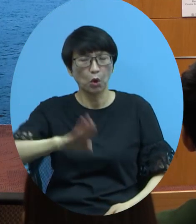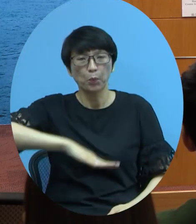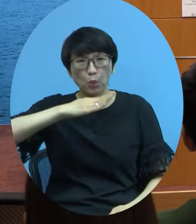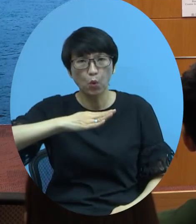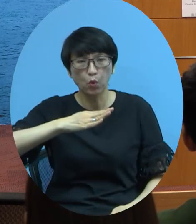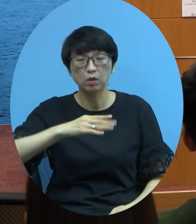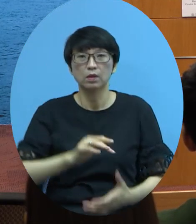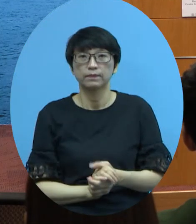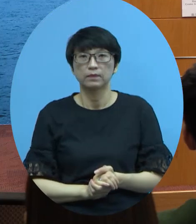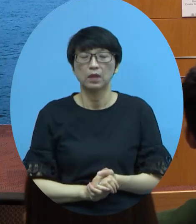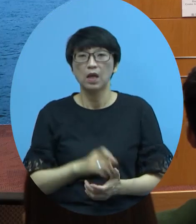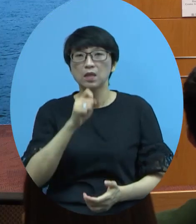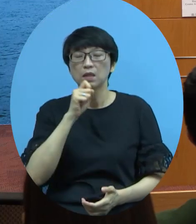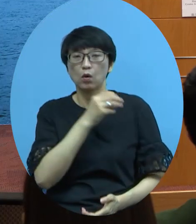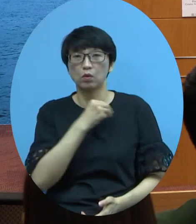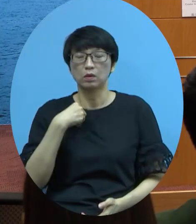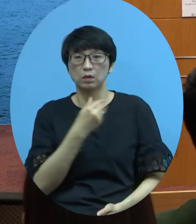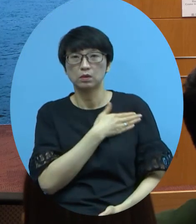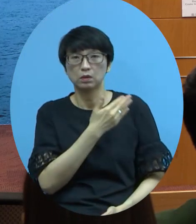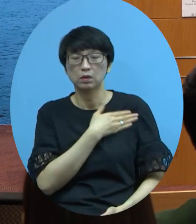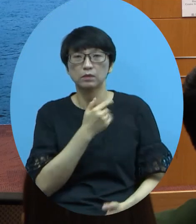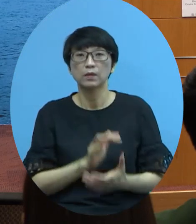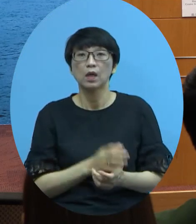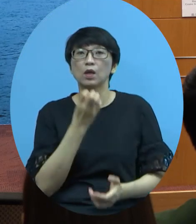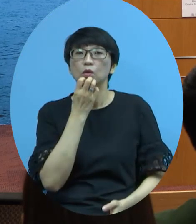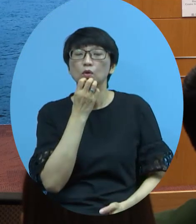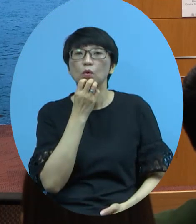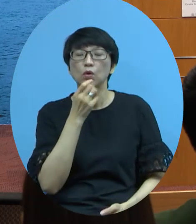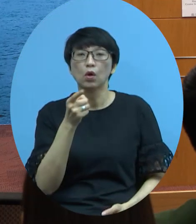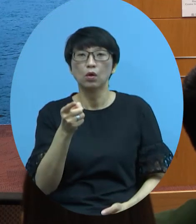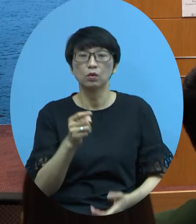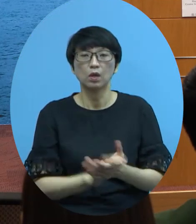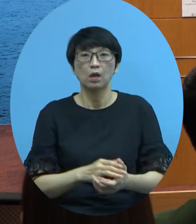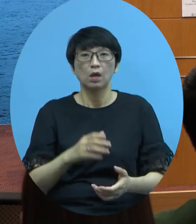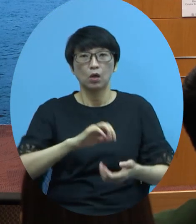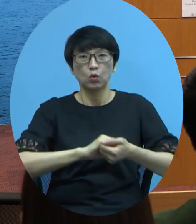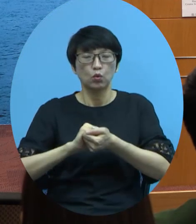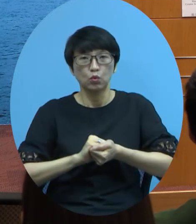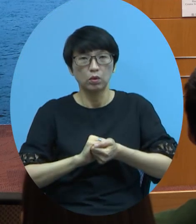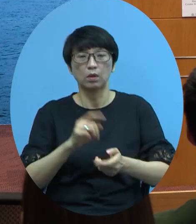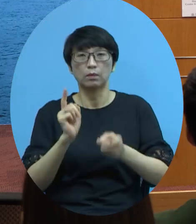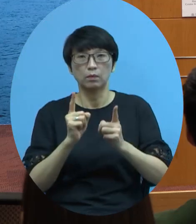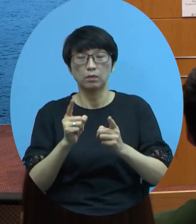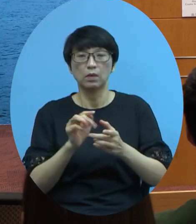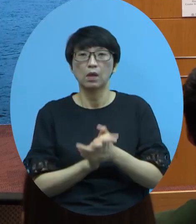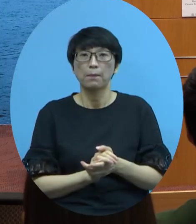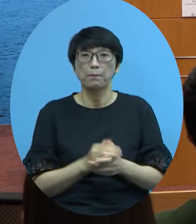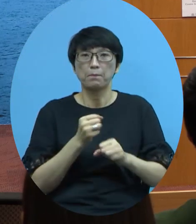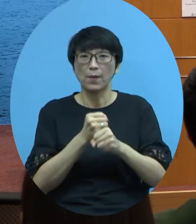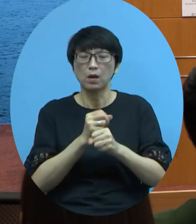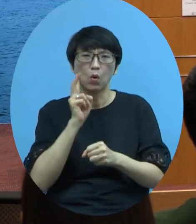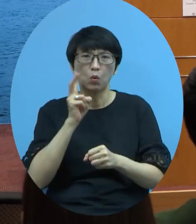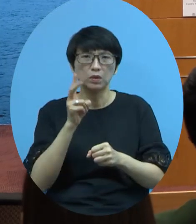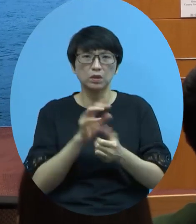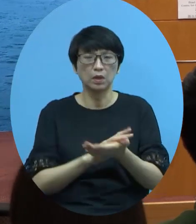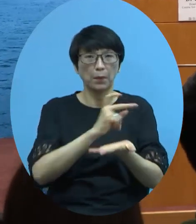其實有啲醫護就話，即係東區聯合同埋瑪嘉烈好似就專收一啲病人啦。即係其實係咪有啲分配不均嘅